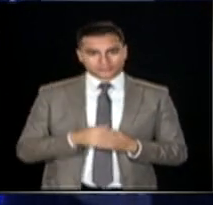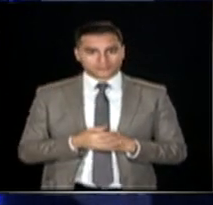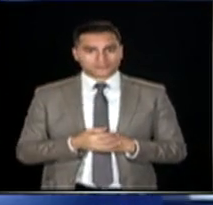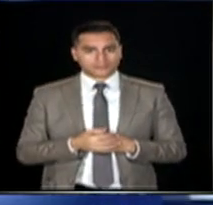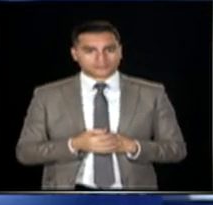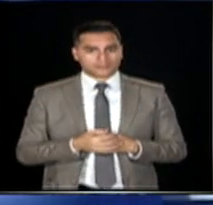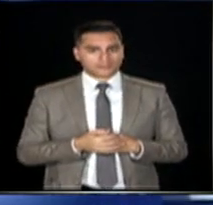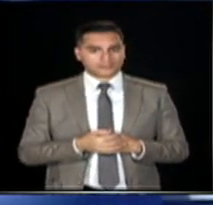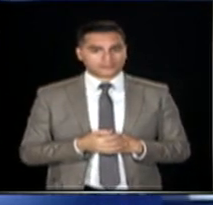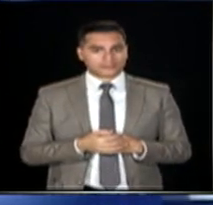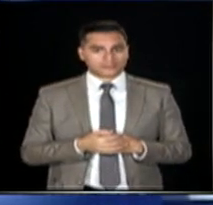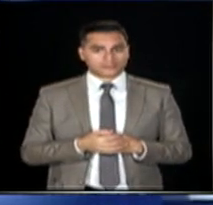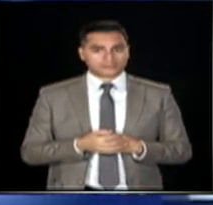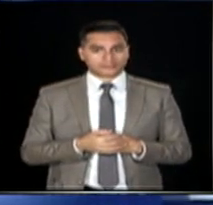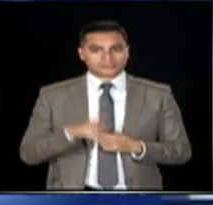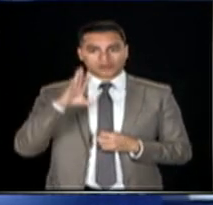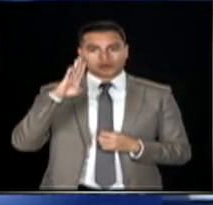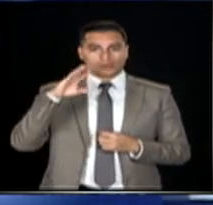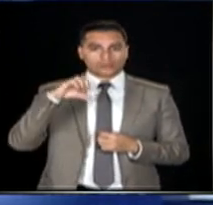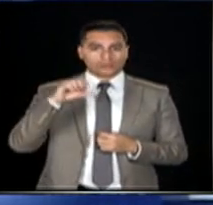2021؟ نضاي مولمبا الكونغولي.